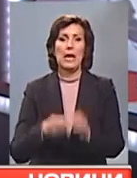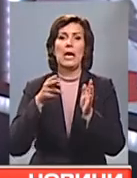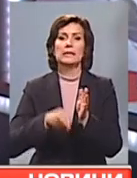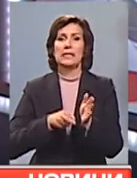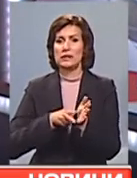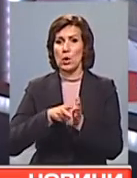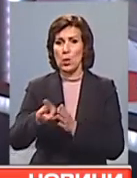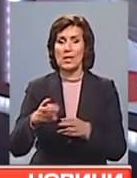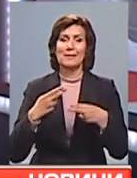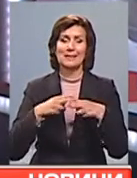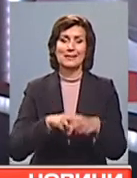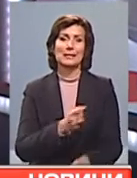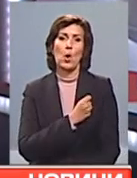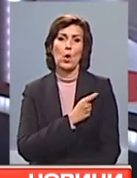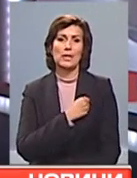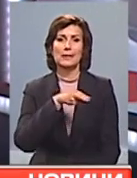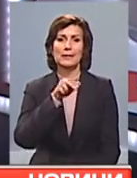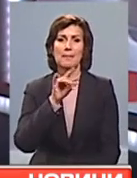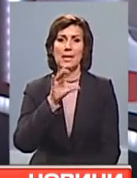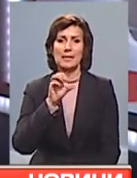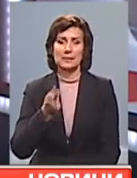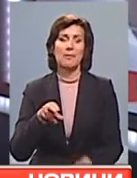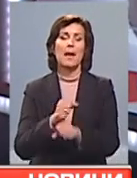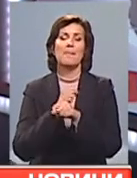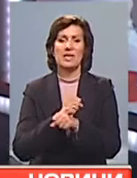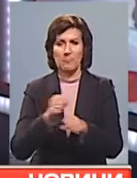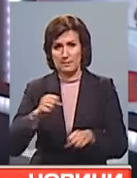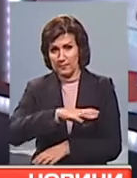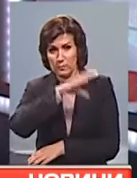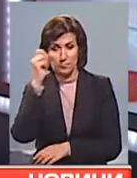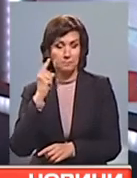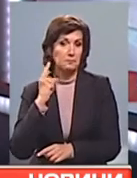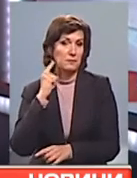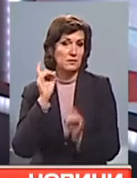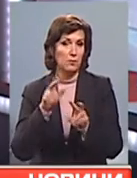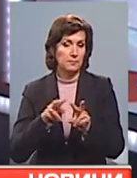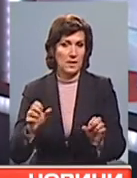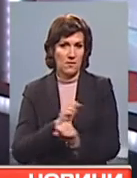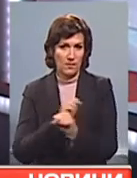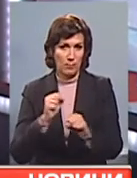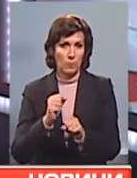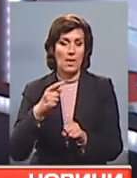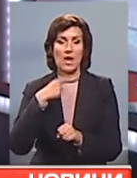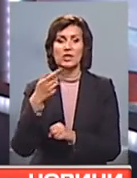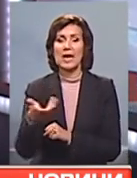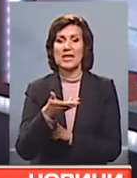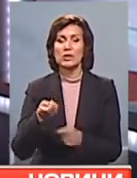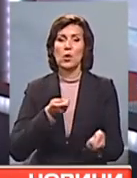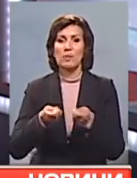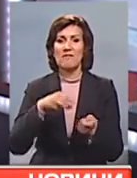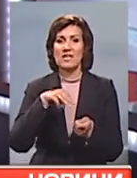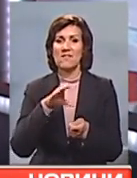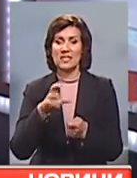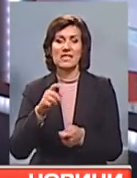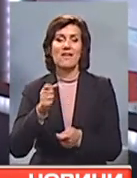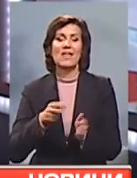Залізничну колію на станції Одеса-Пересип підірвали. Вночі працівник воєнізованої охорони почув звук, схожий на вибух, розповіла речниця управління МВС на Одеській